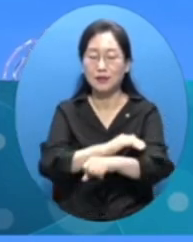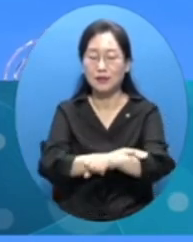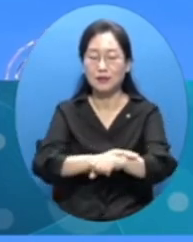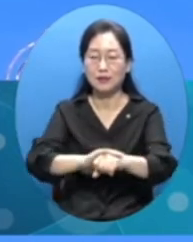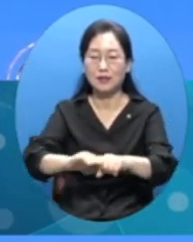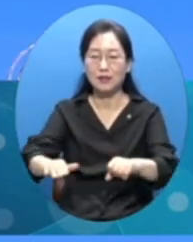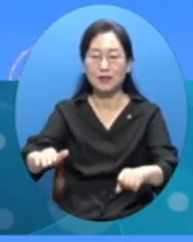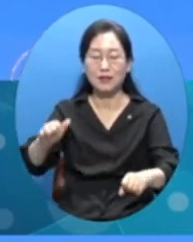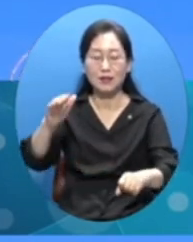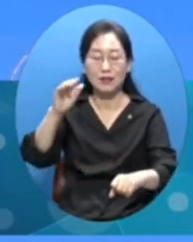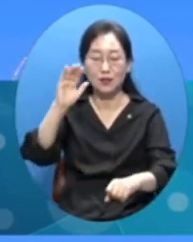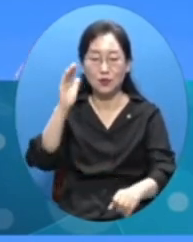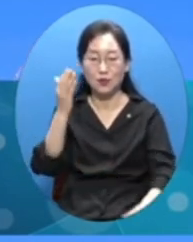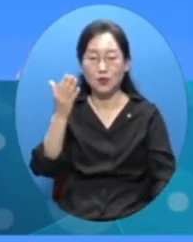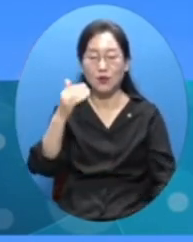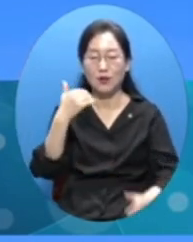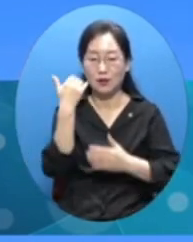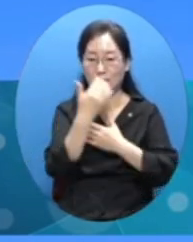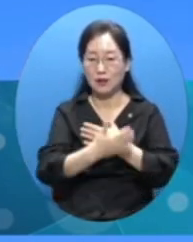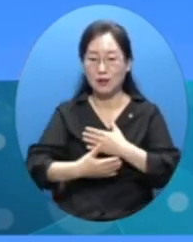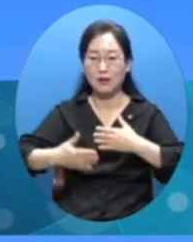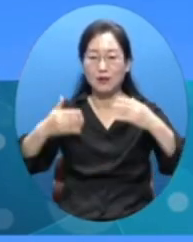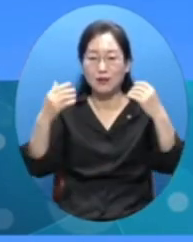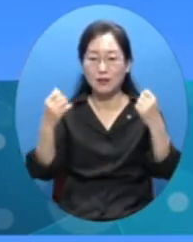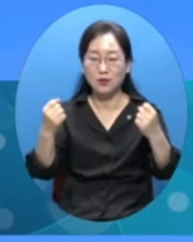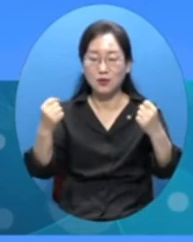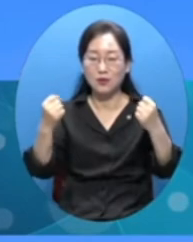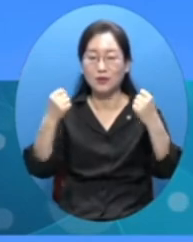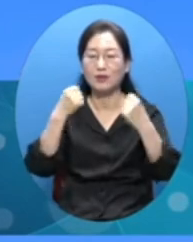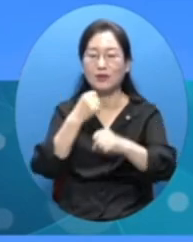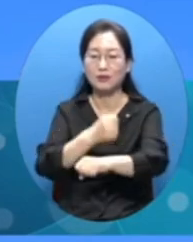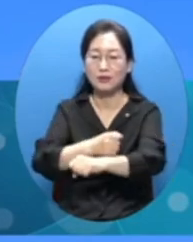범사에 잘되고